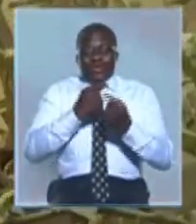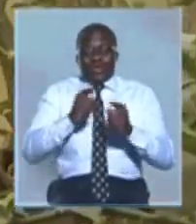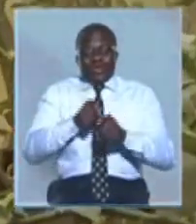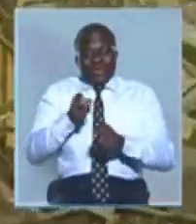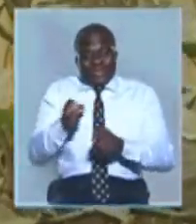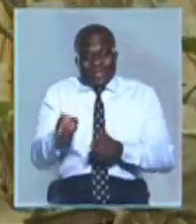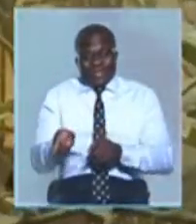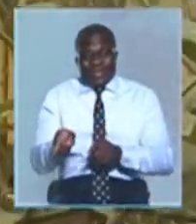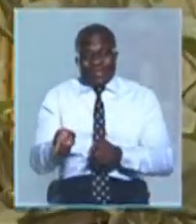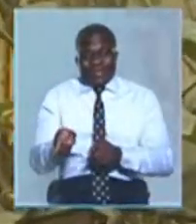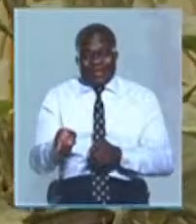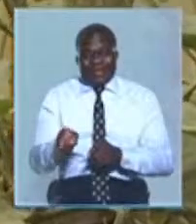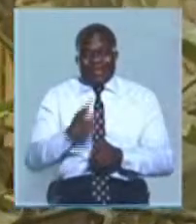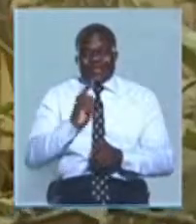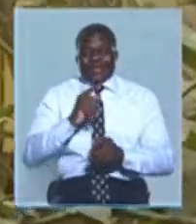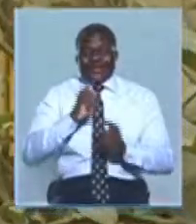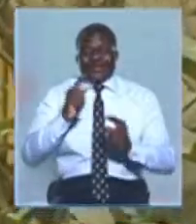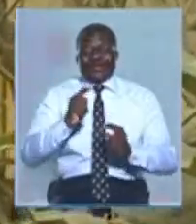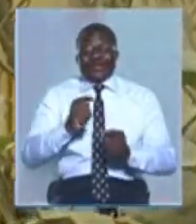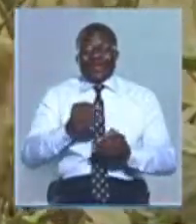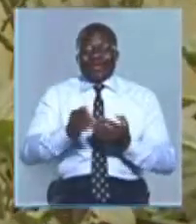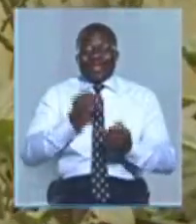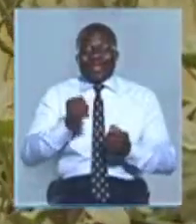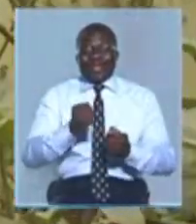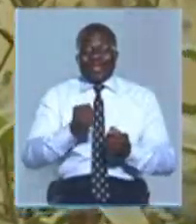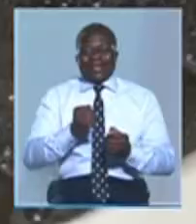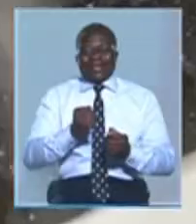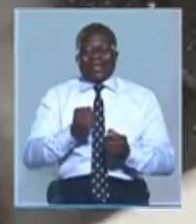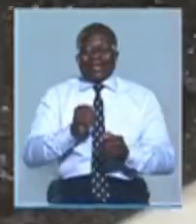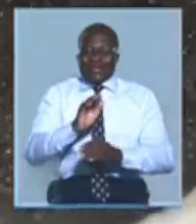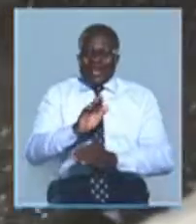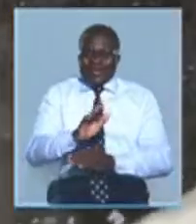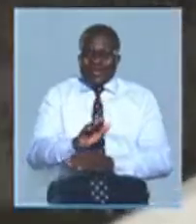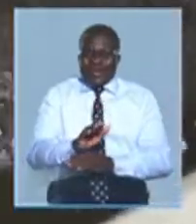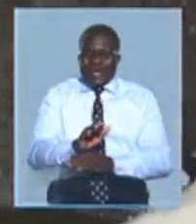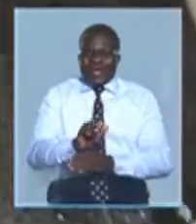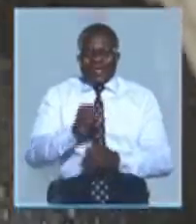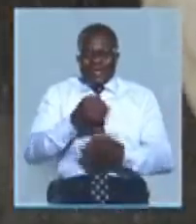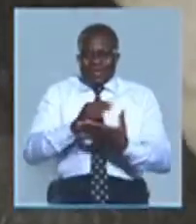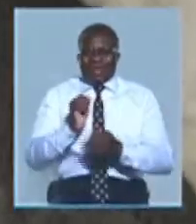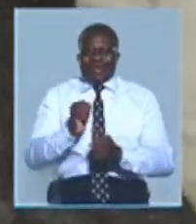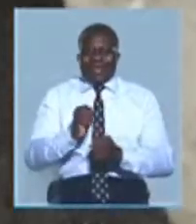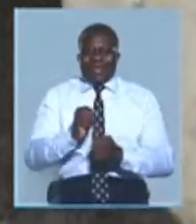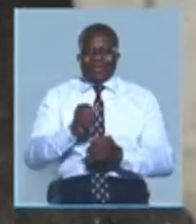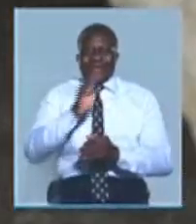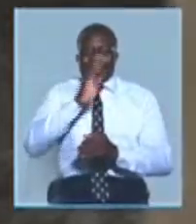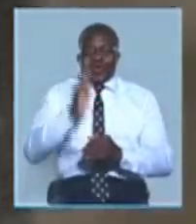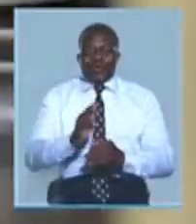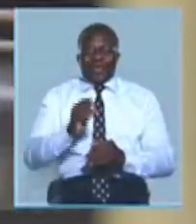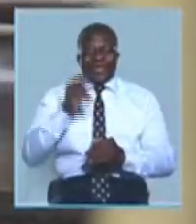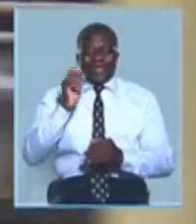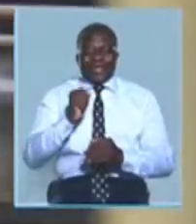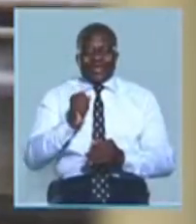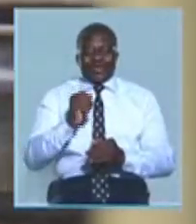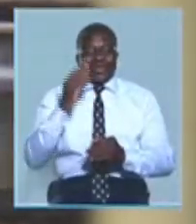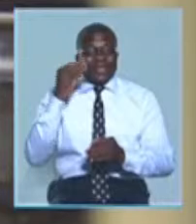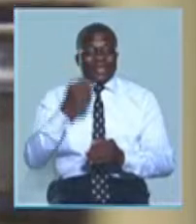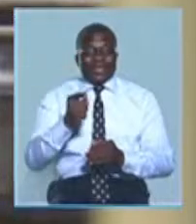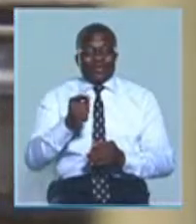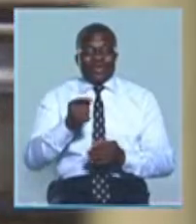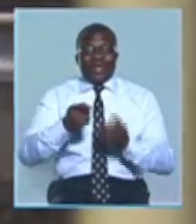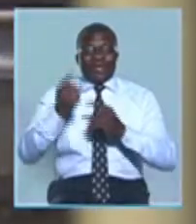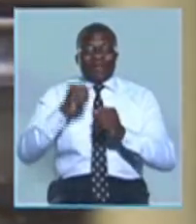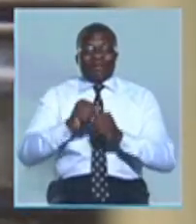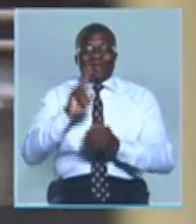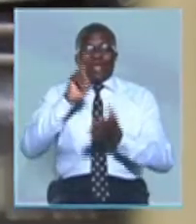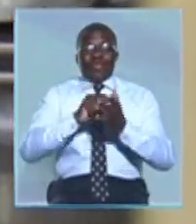biodigesteur, je suis vraiment libre. Je fais gâteau tous les soirs. Au Bénin, l'histoire de cette expérience remonte